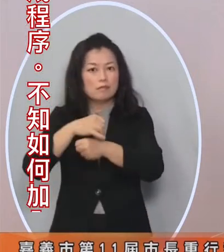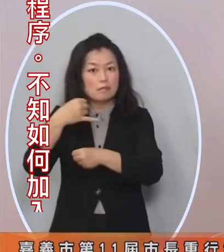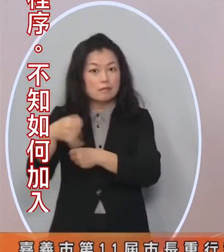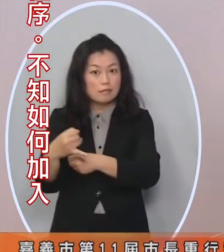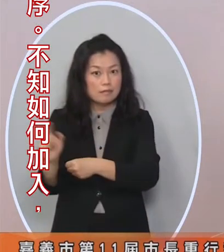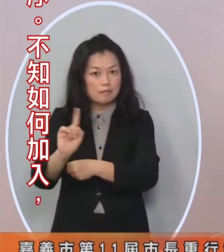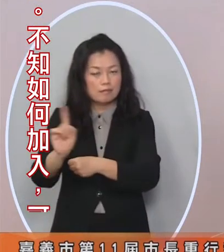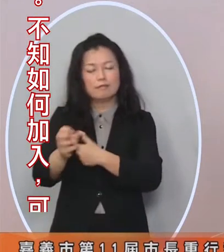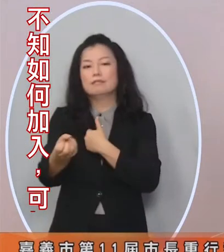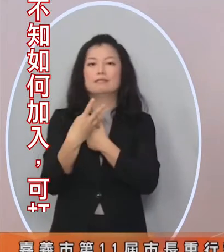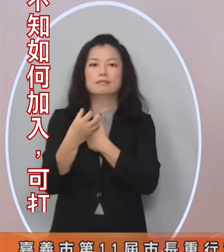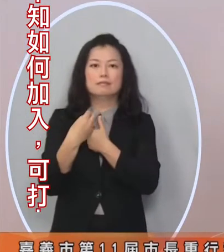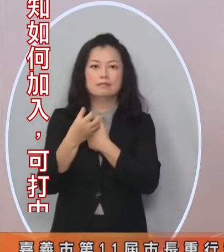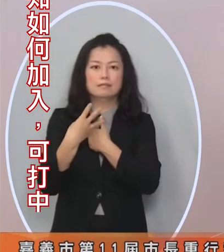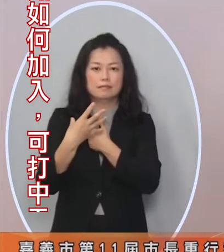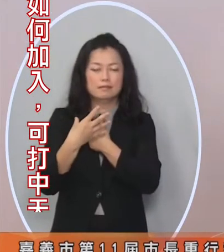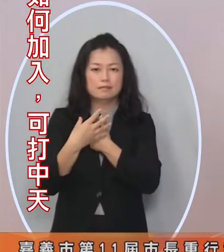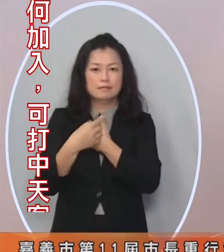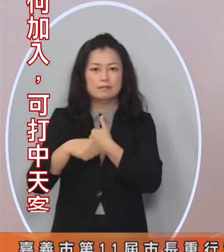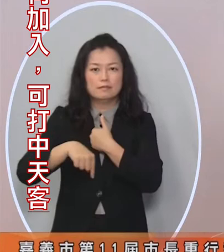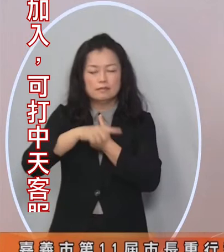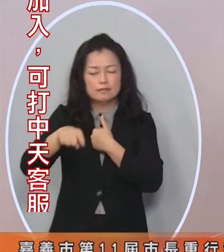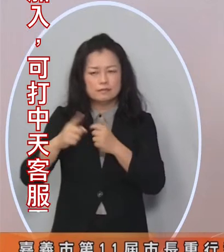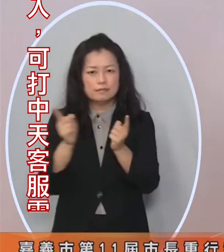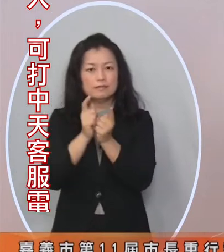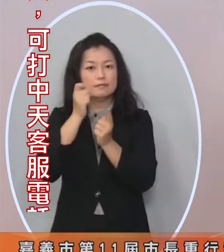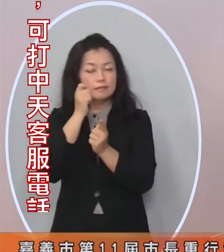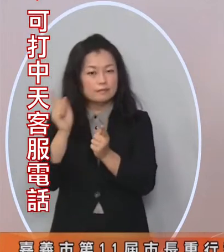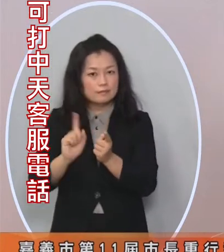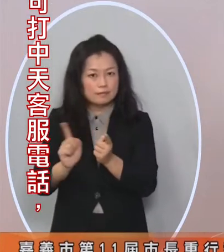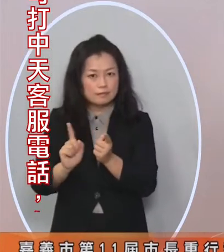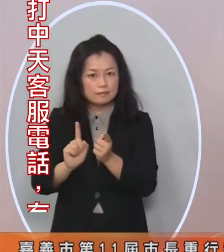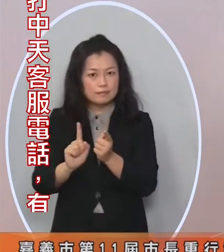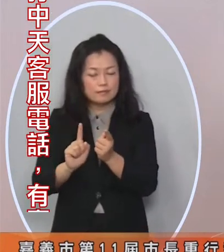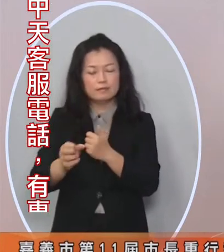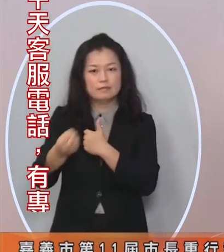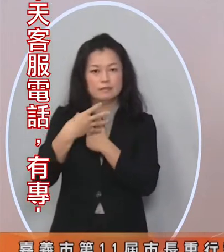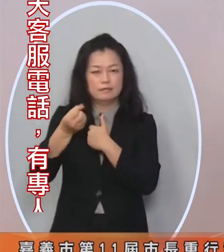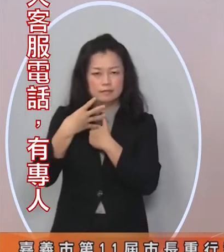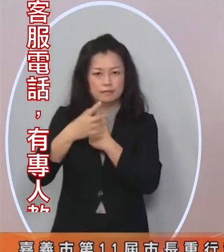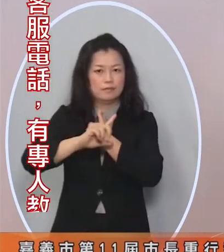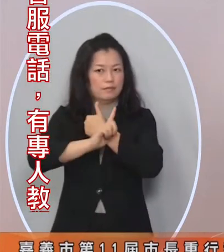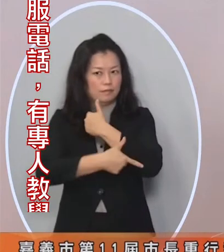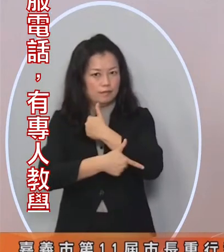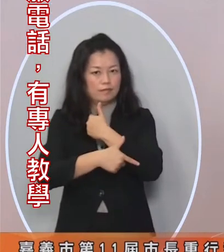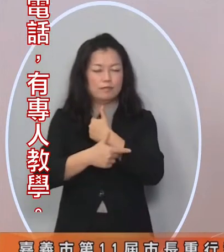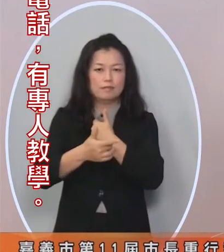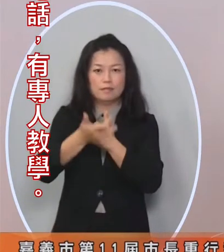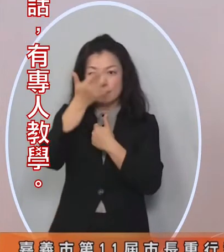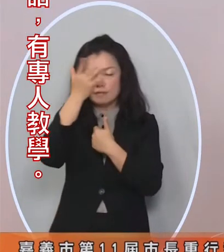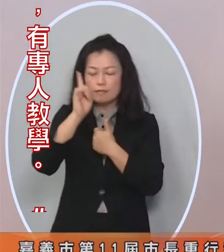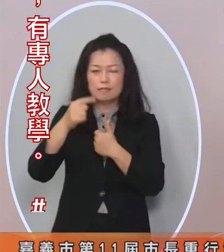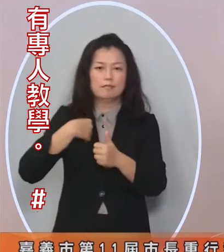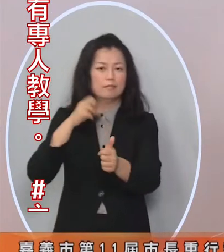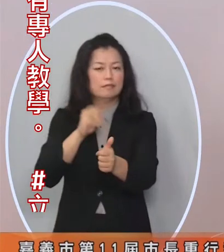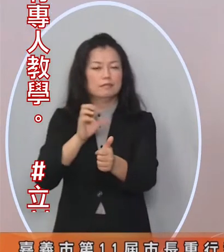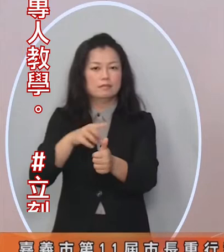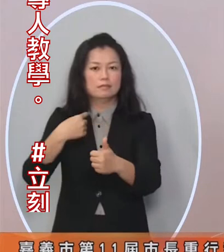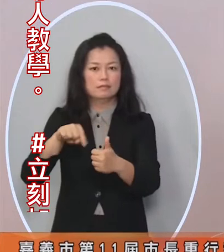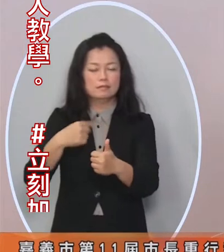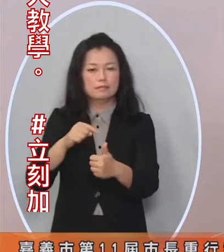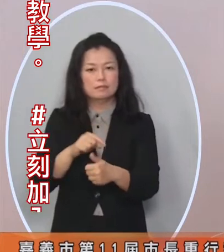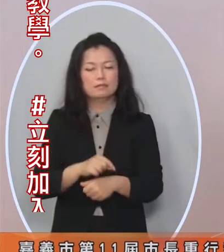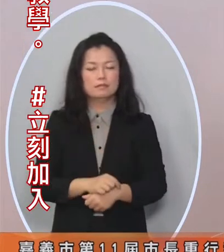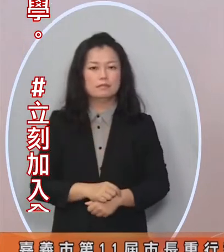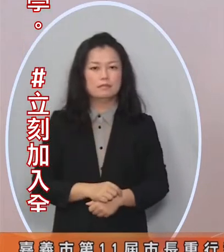义市乡亲们解决疑难杂症及提供法律咨询服务，绝不食言。目前接